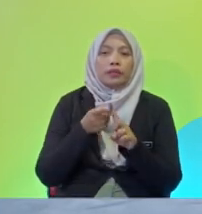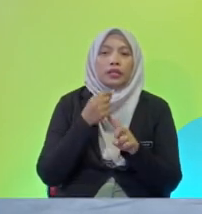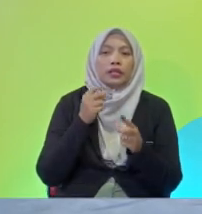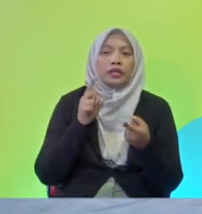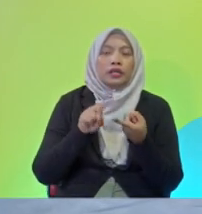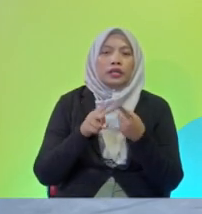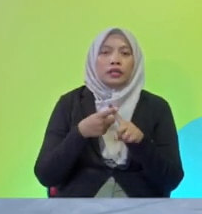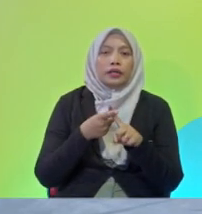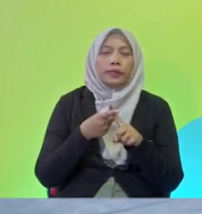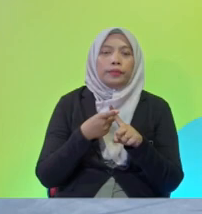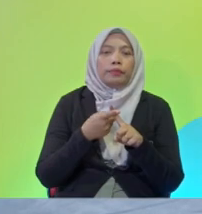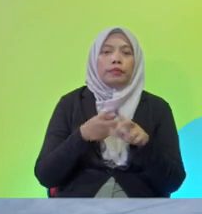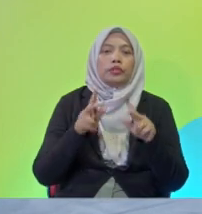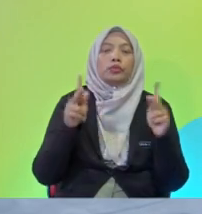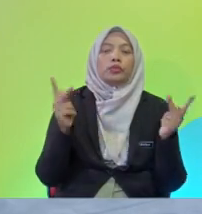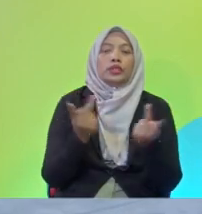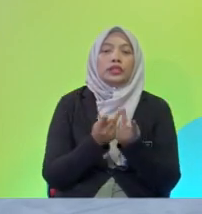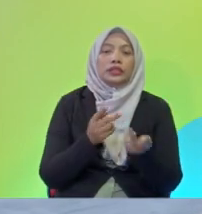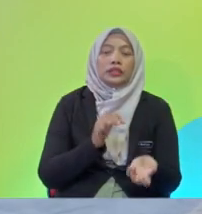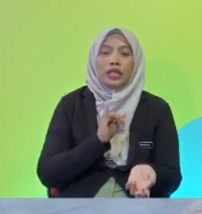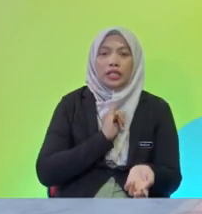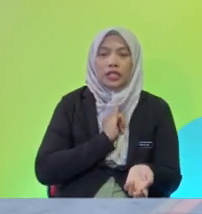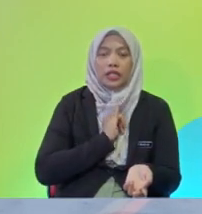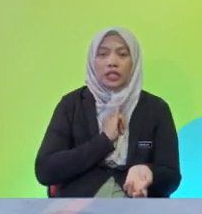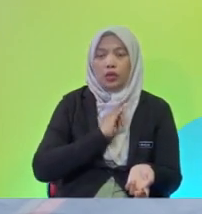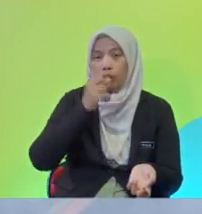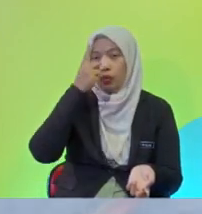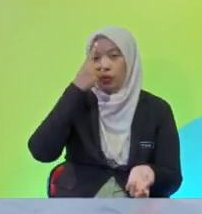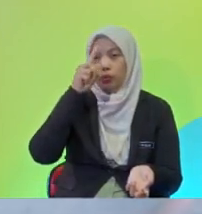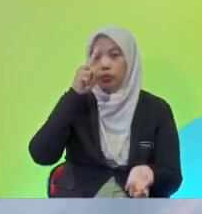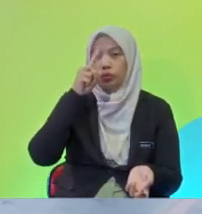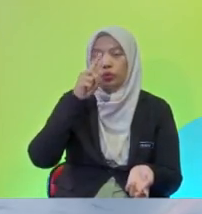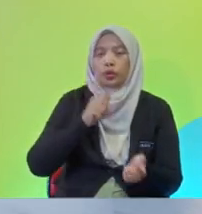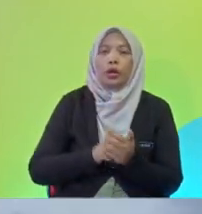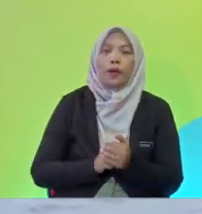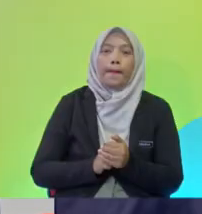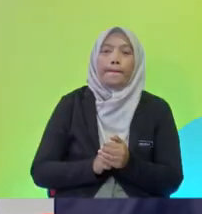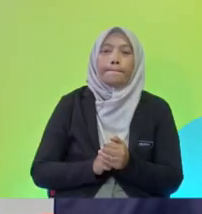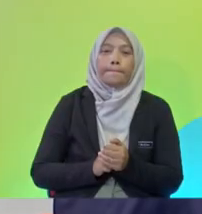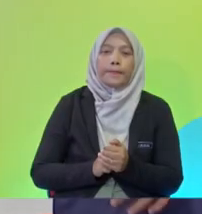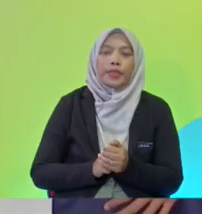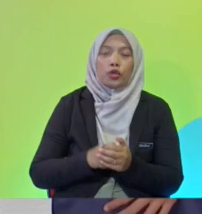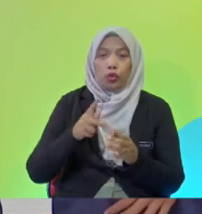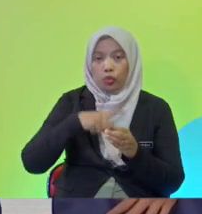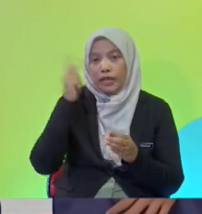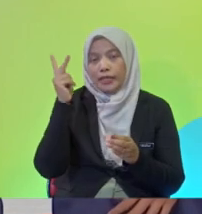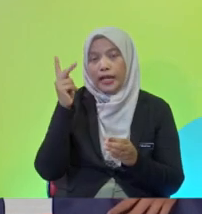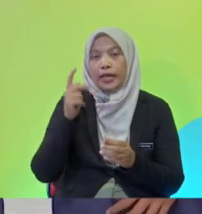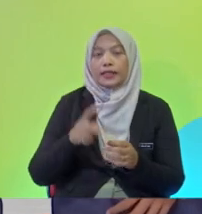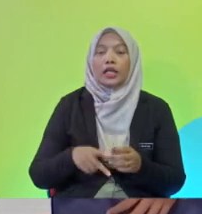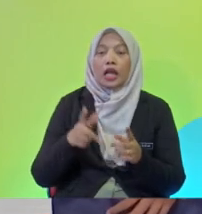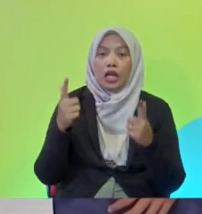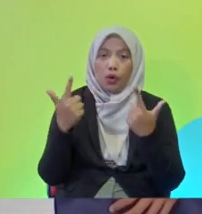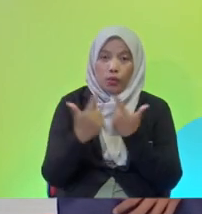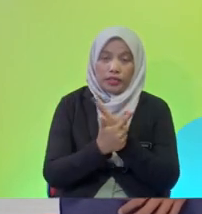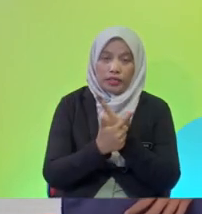rakan pasukan saya iaitu Airin untuk cepat bunuh salah seorang daripada pihak lawan. Oh,